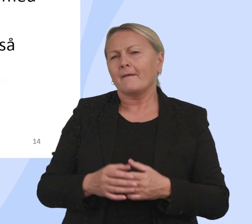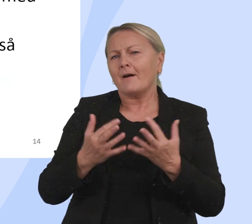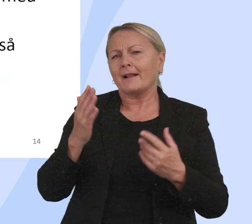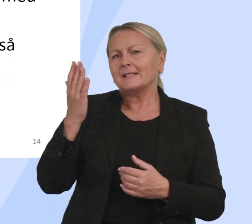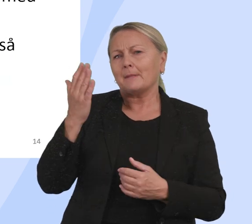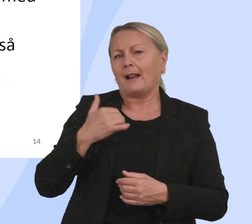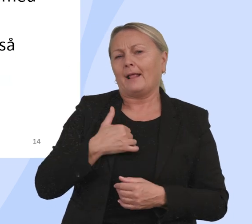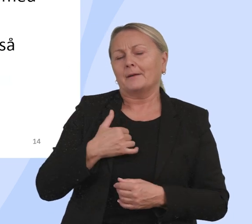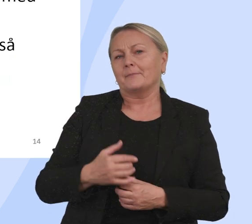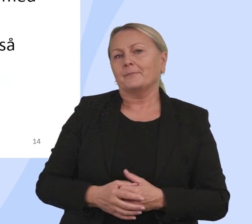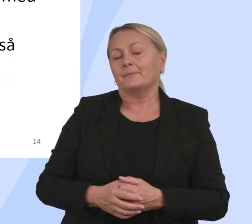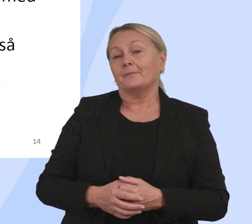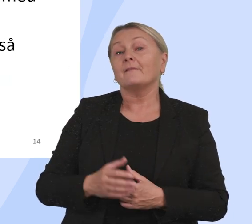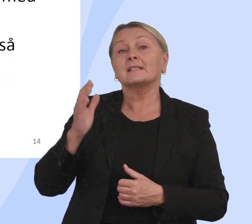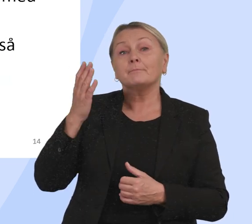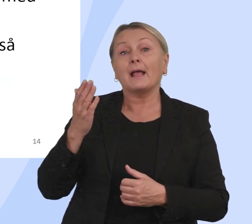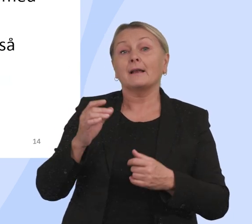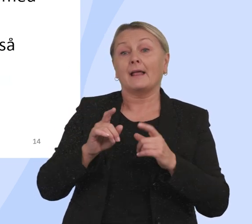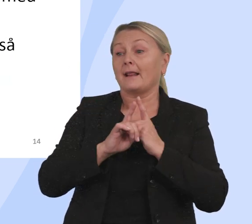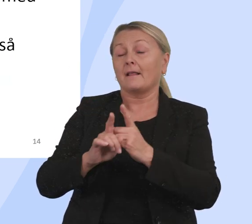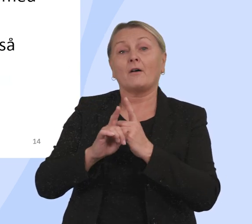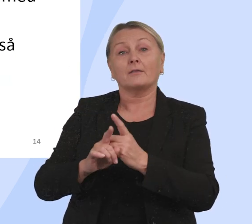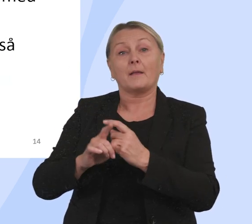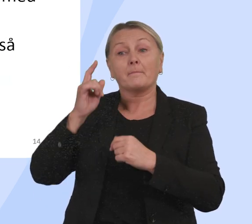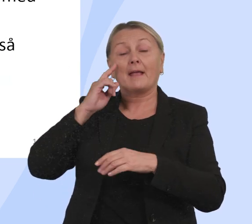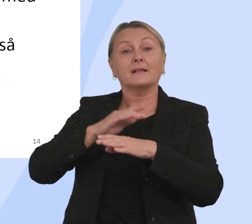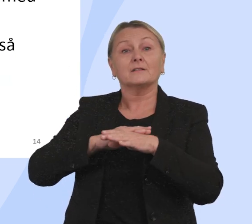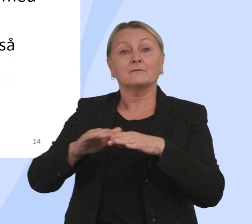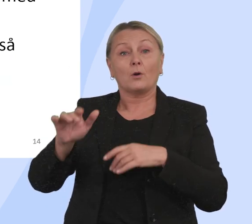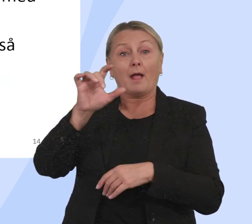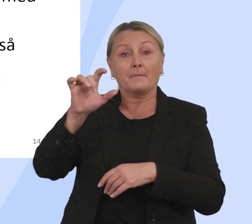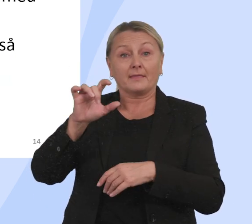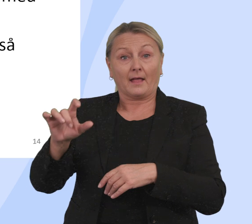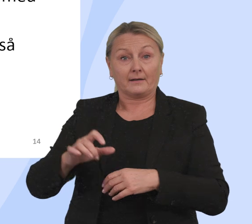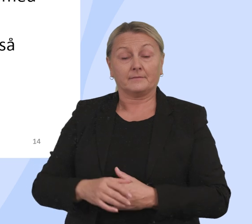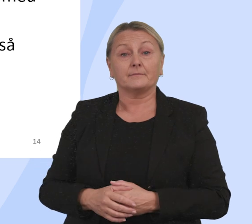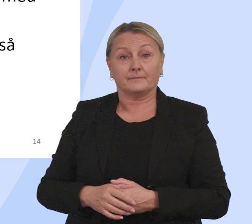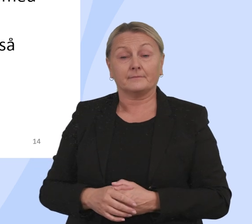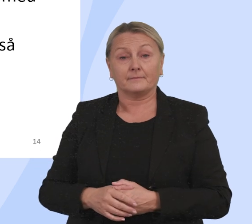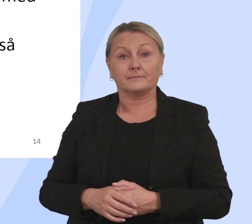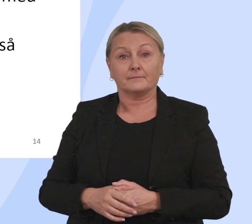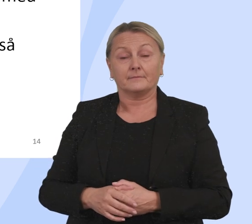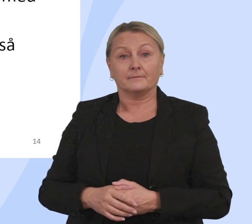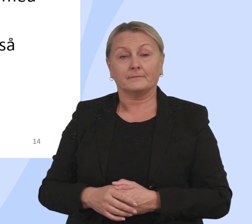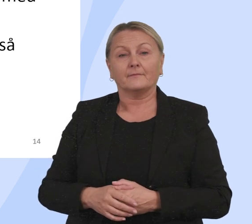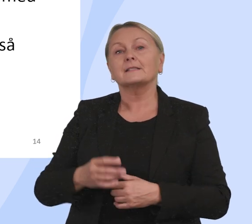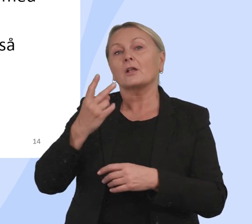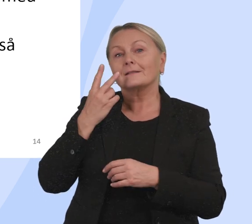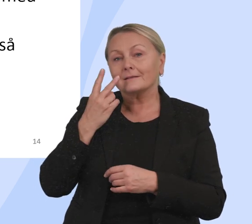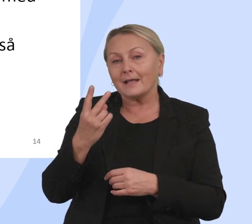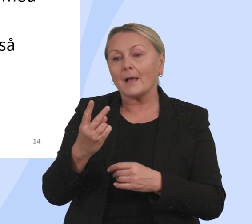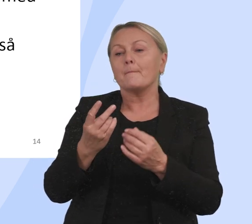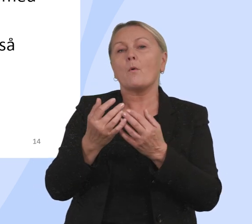Vi spejler relevante, vi spejler meningsfulde emner. Vi skal altså kigge på, hvad er det for den